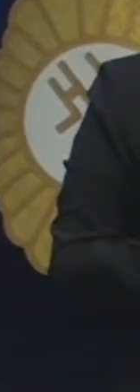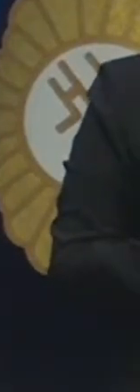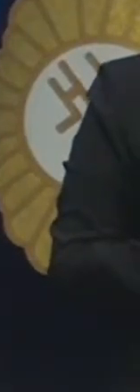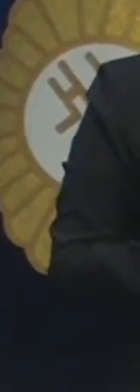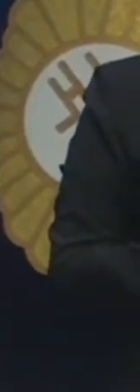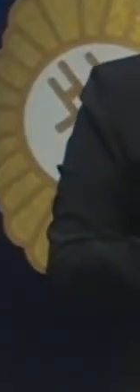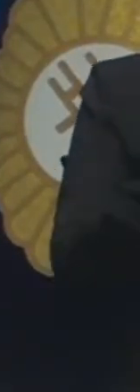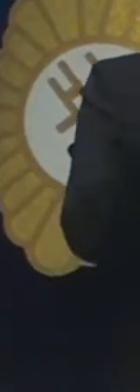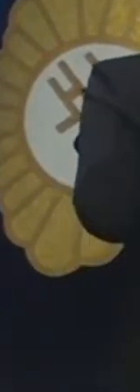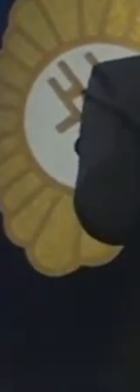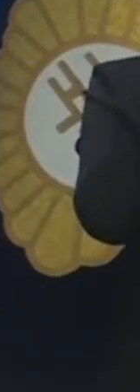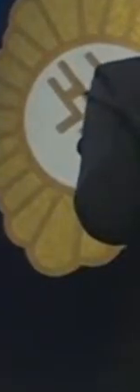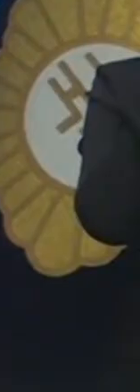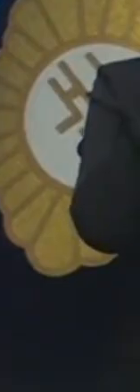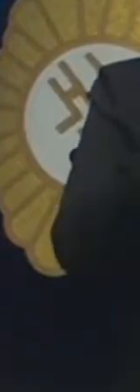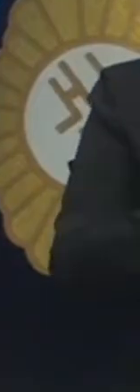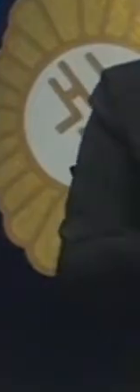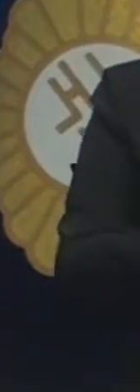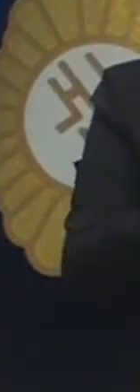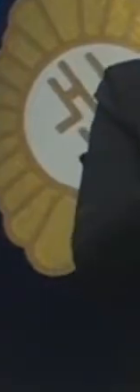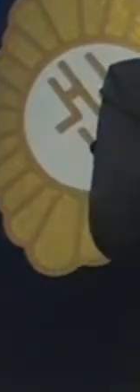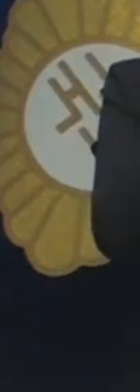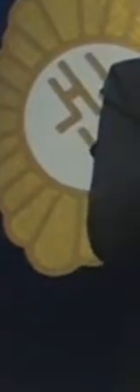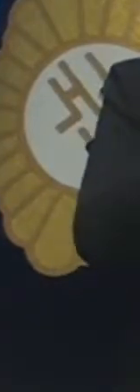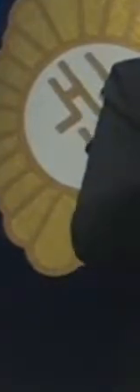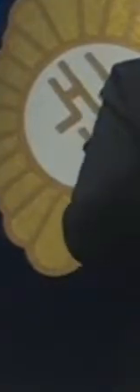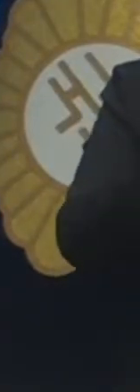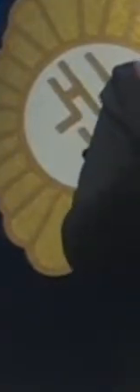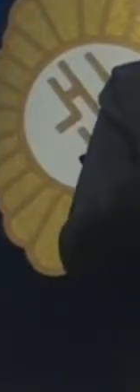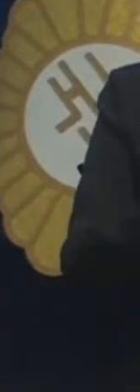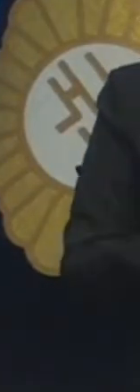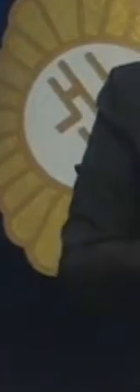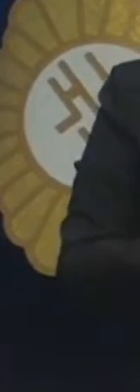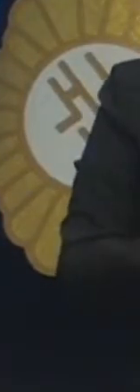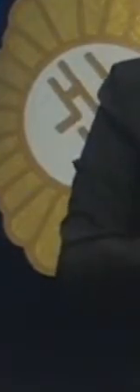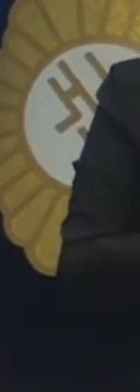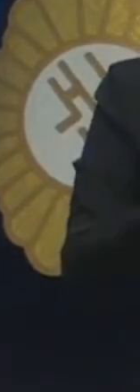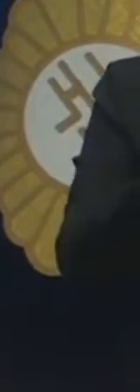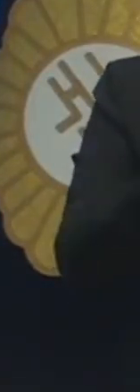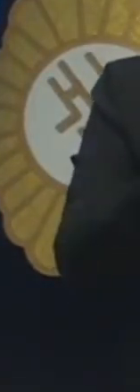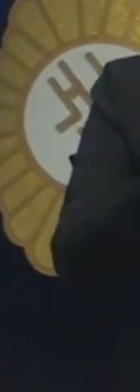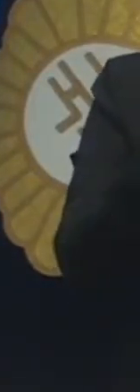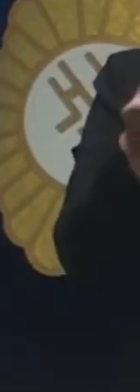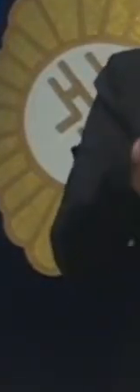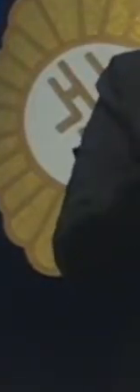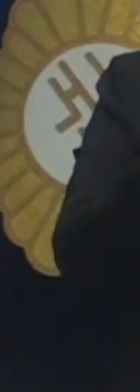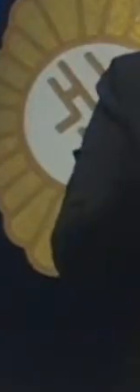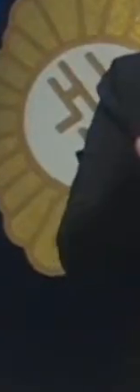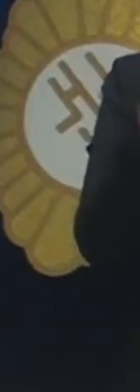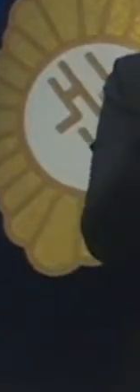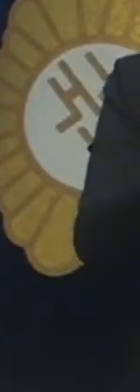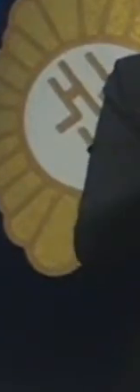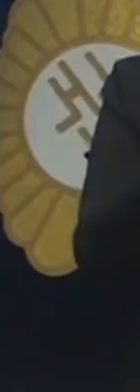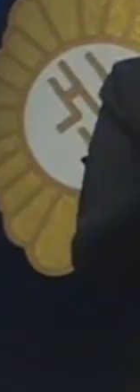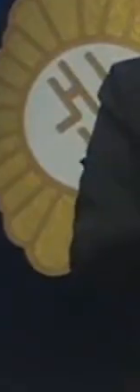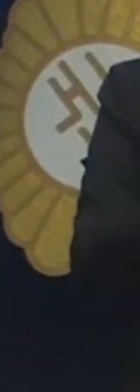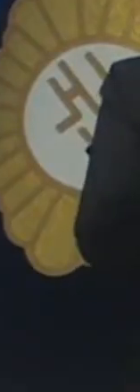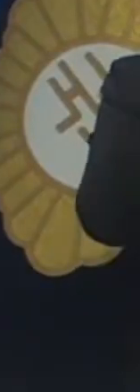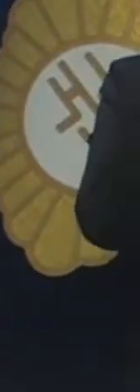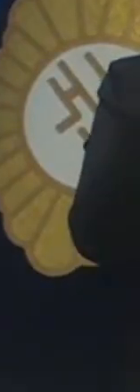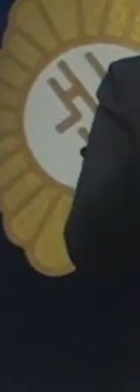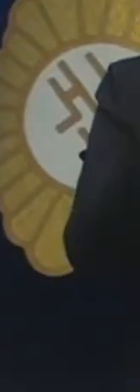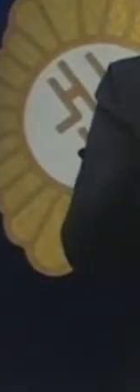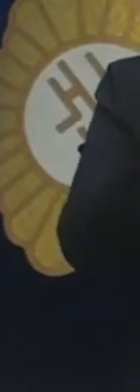일병과 이상한 그런 그 용어를 들이대면서 이른바 차익 매수하는 뭐 신종 투자 기법이다